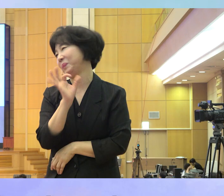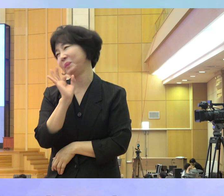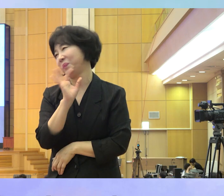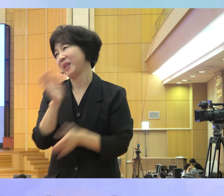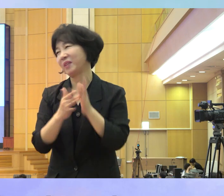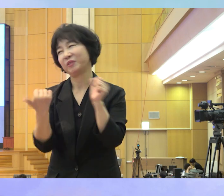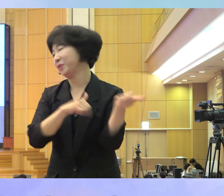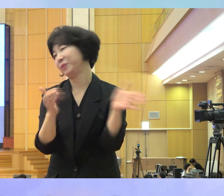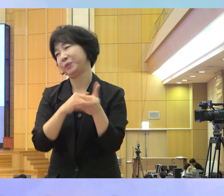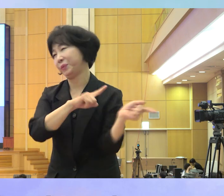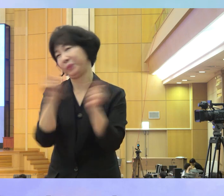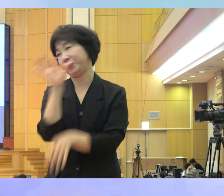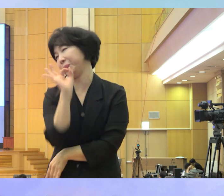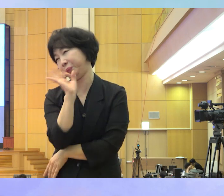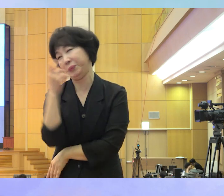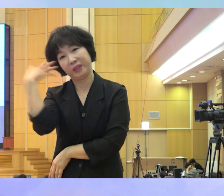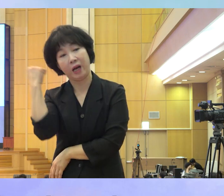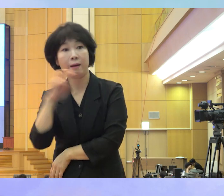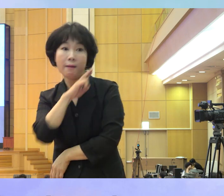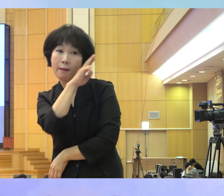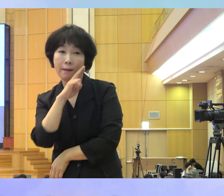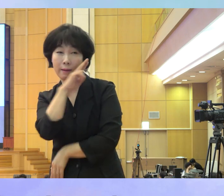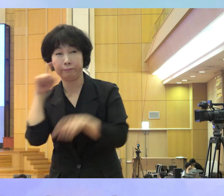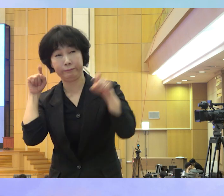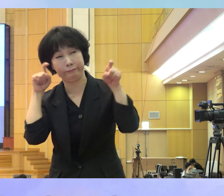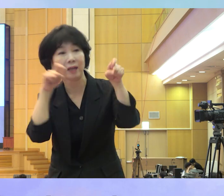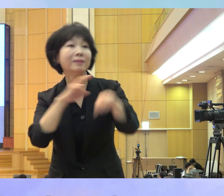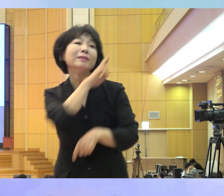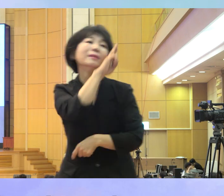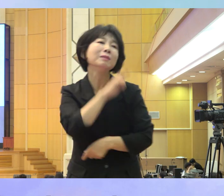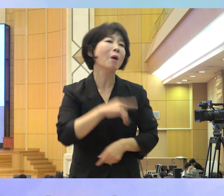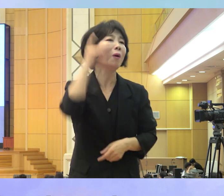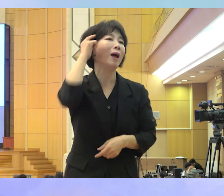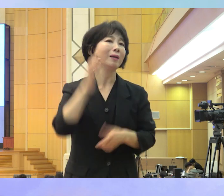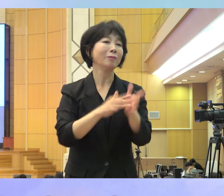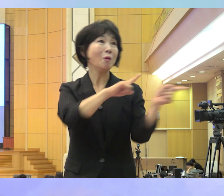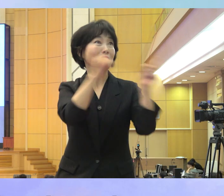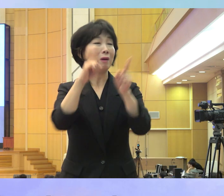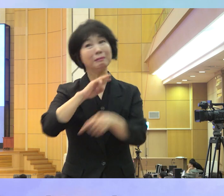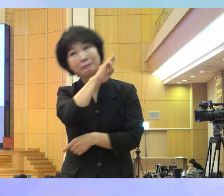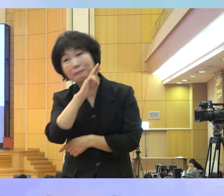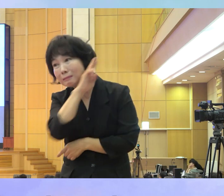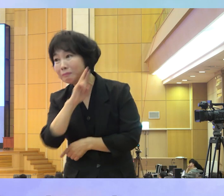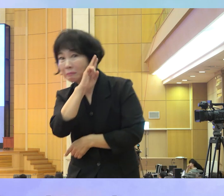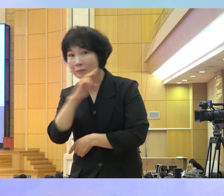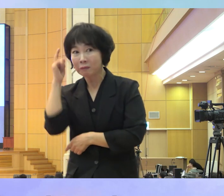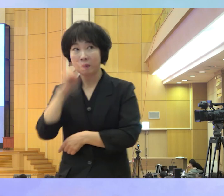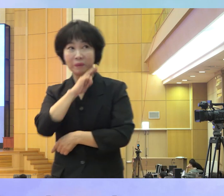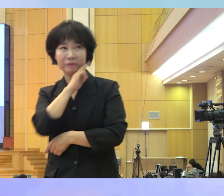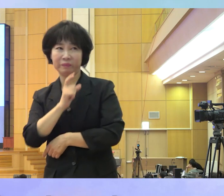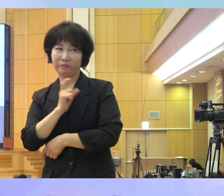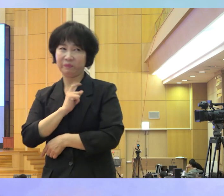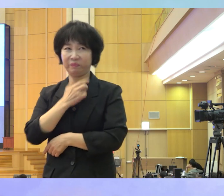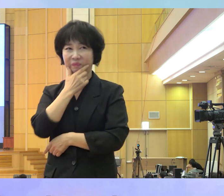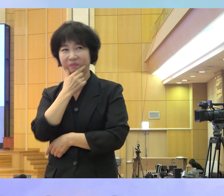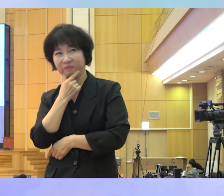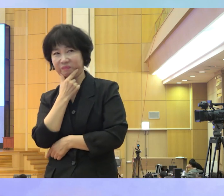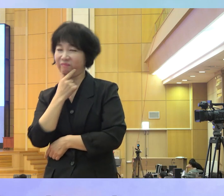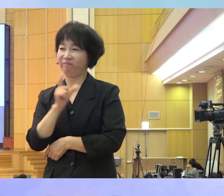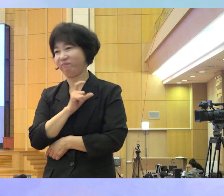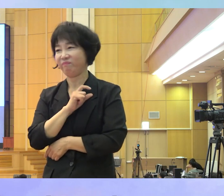있습니까? 이왕이면 둘 중에 어느 걸 선택하라면 이왕이면 믿음을 선택하지 못하면 의심을 선택합니까?